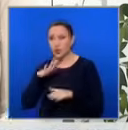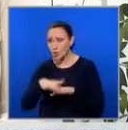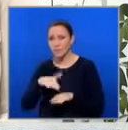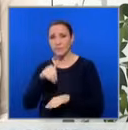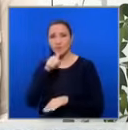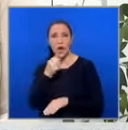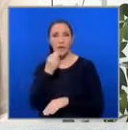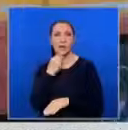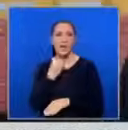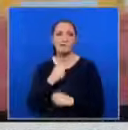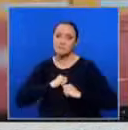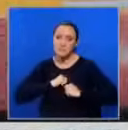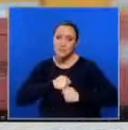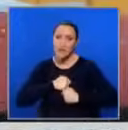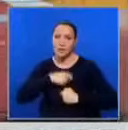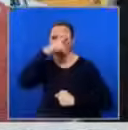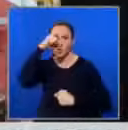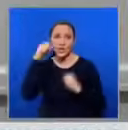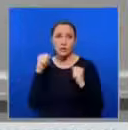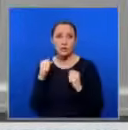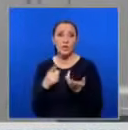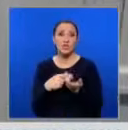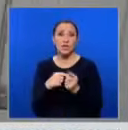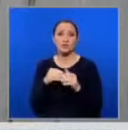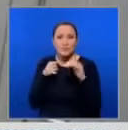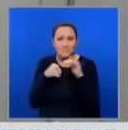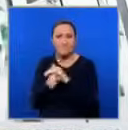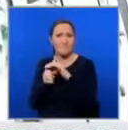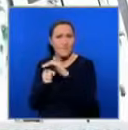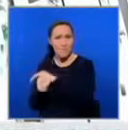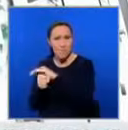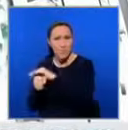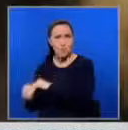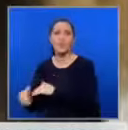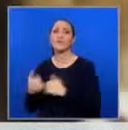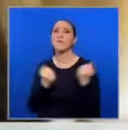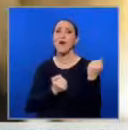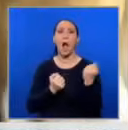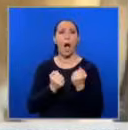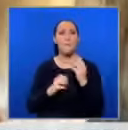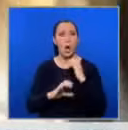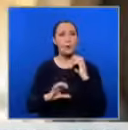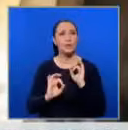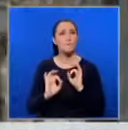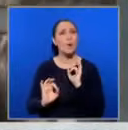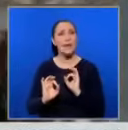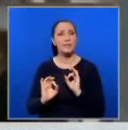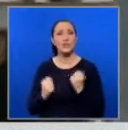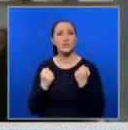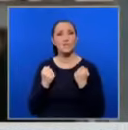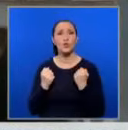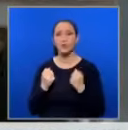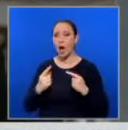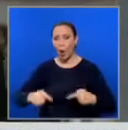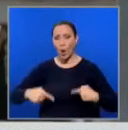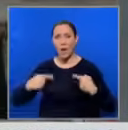храна, страдат от жега и от студ. Често те биват натъпкани в, например, камионите. Такъв момент е животът на колела, на телета, овце